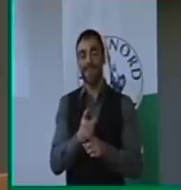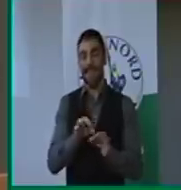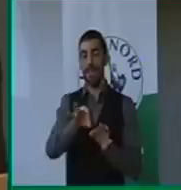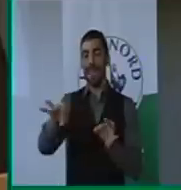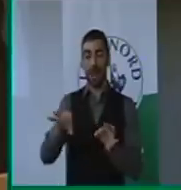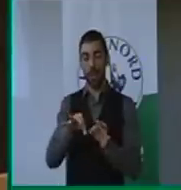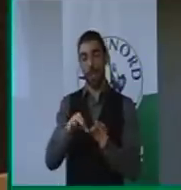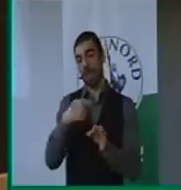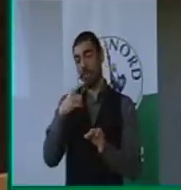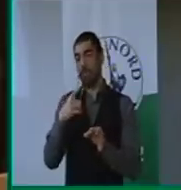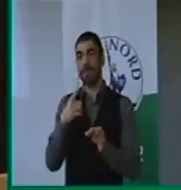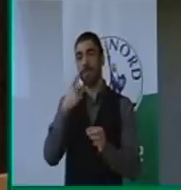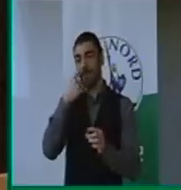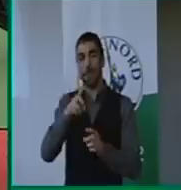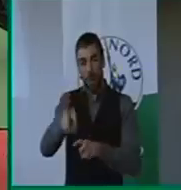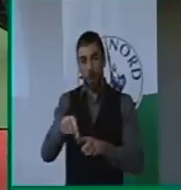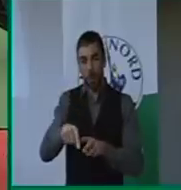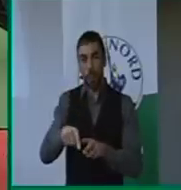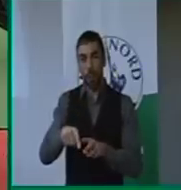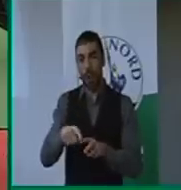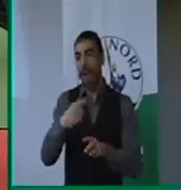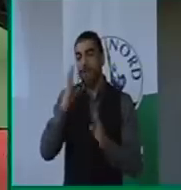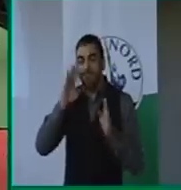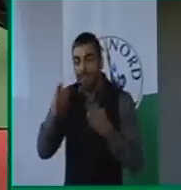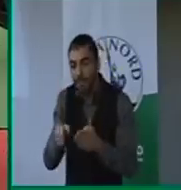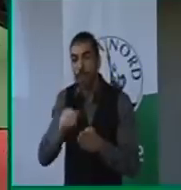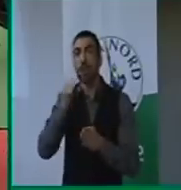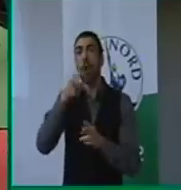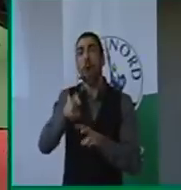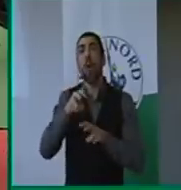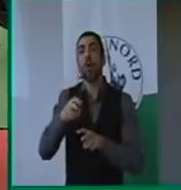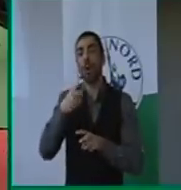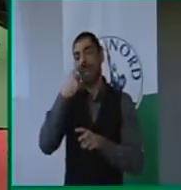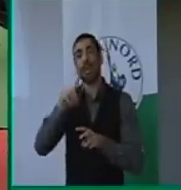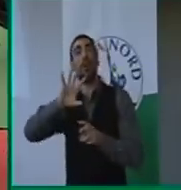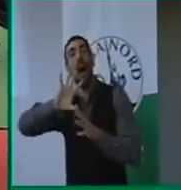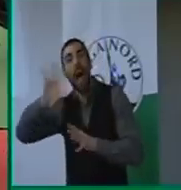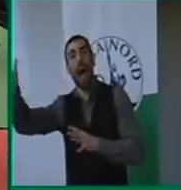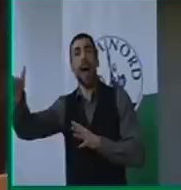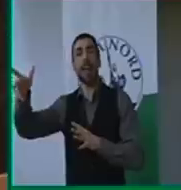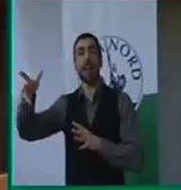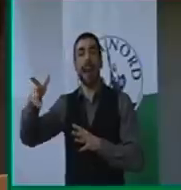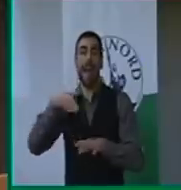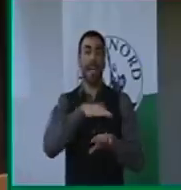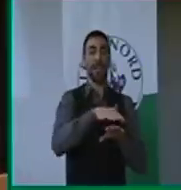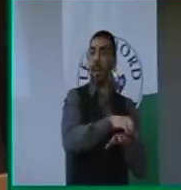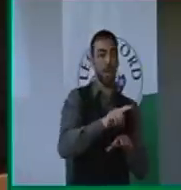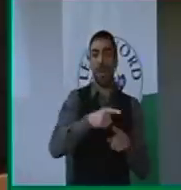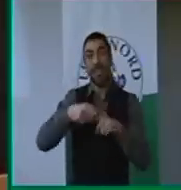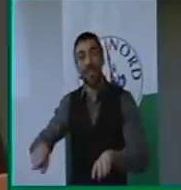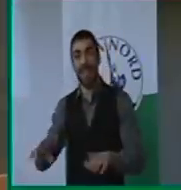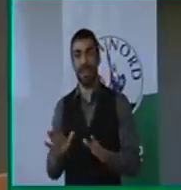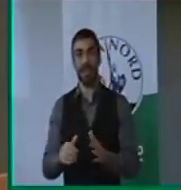quadrati alcuni ettari in questo caso da dedicare ad una coltura diversa da quella principalmente utilizzata